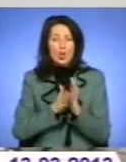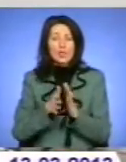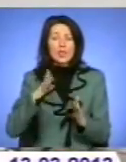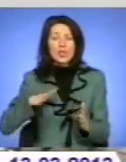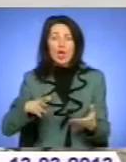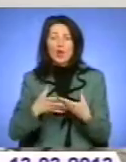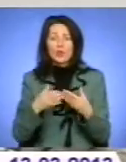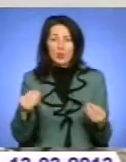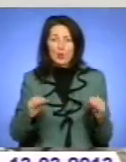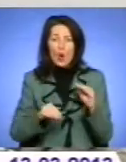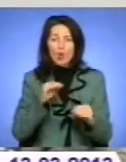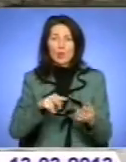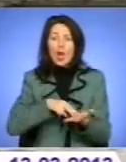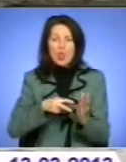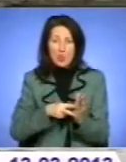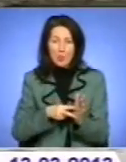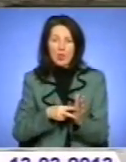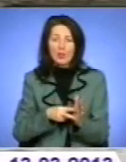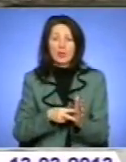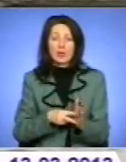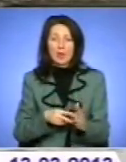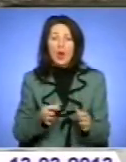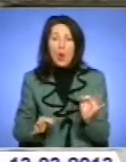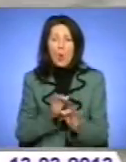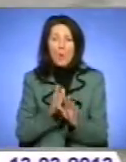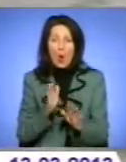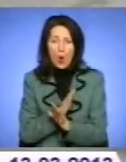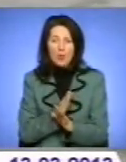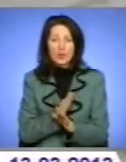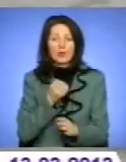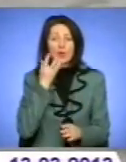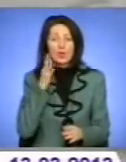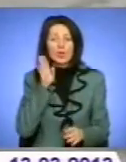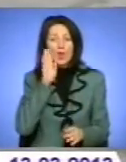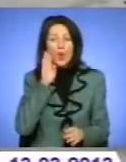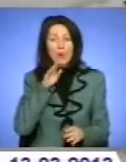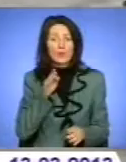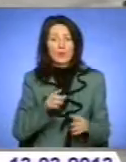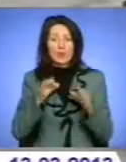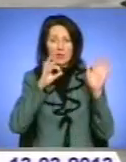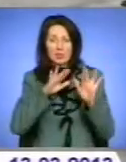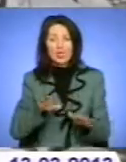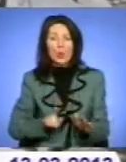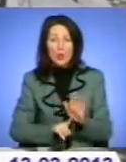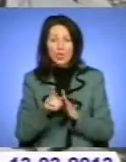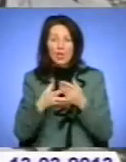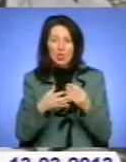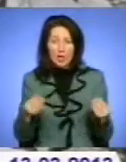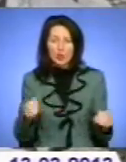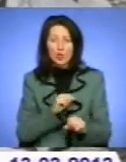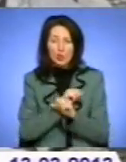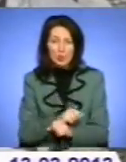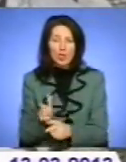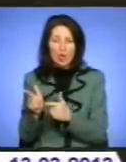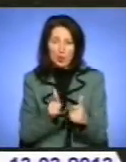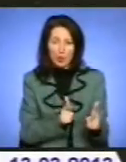та розробляють план приборкання норовливої погоди. Кажуть, коли сніги та крига почнуть танути, зупинити водопілля готові. Щоправда, за словами керівництва відомства,